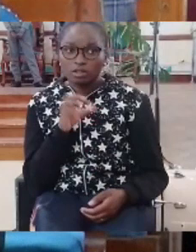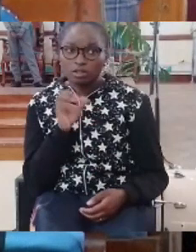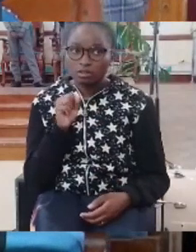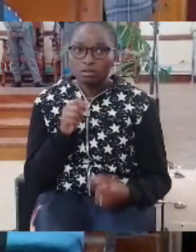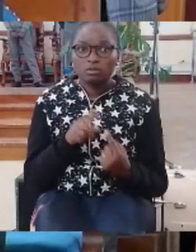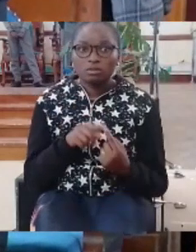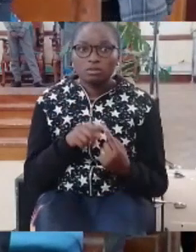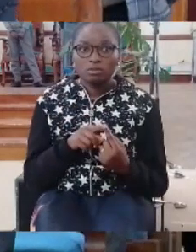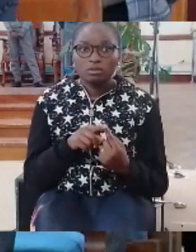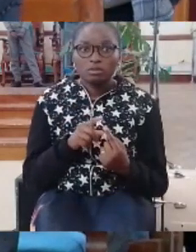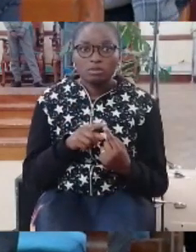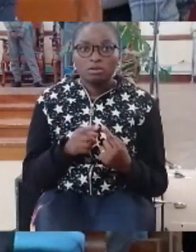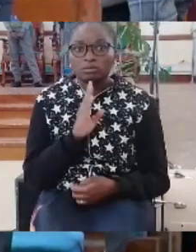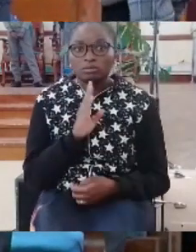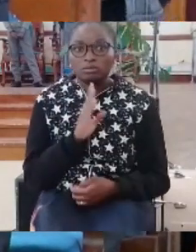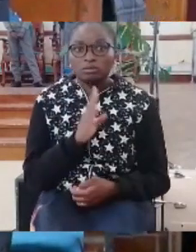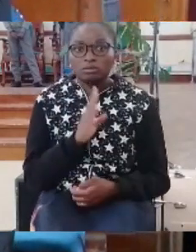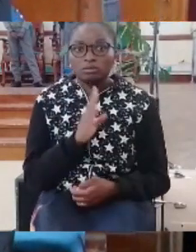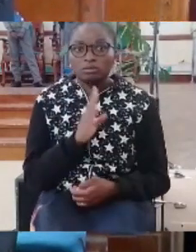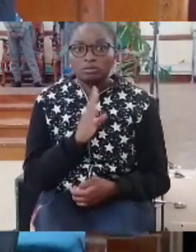haha. Nigetha alie na hithui.